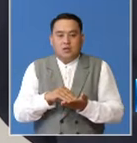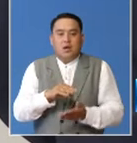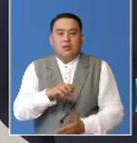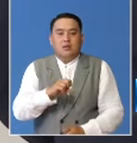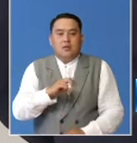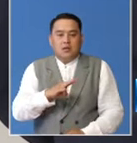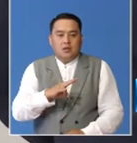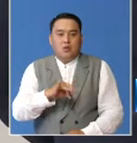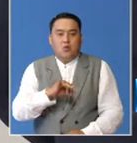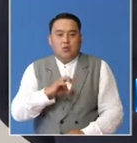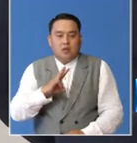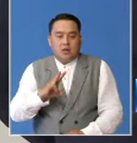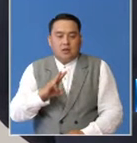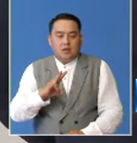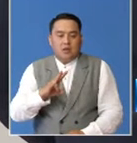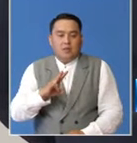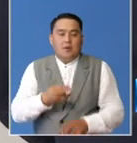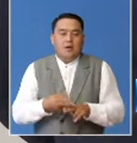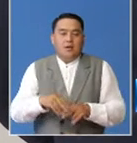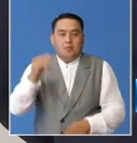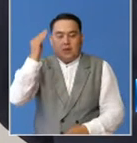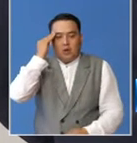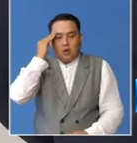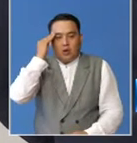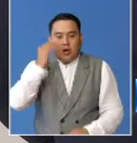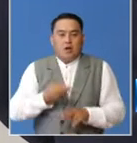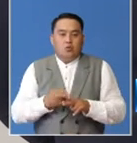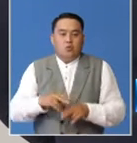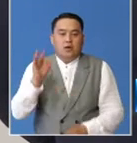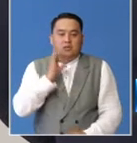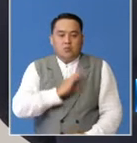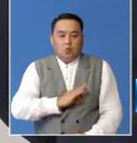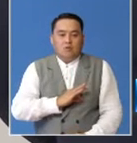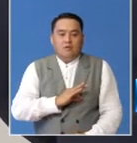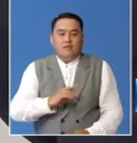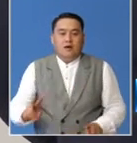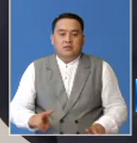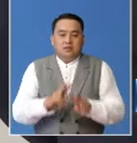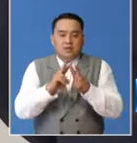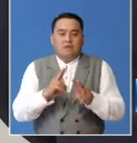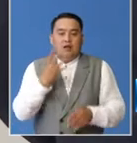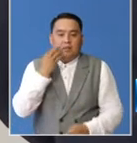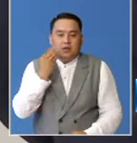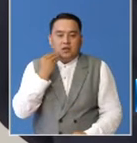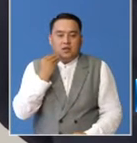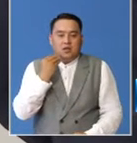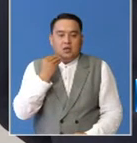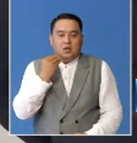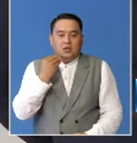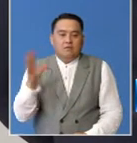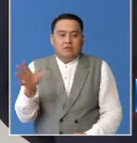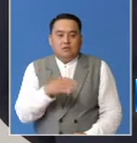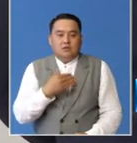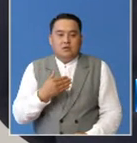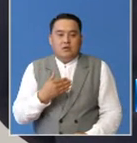Атамикеном, и Нуротаном. И по этой методике, по которой мы применяем сначала в Астане, в Алмате, вот сейчас в Алматинской области, все